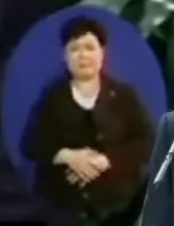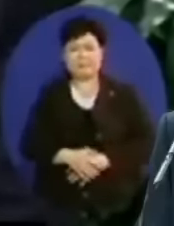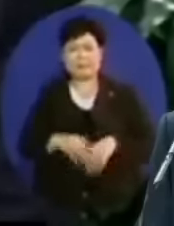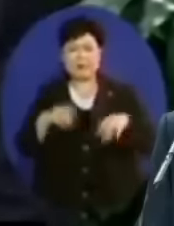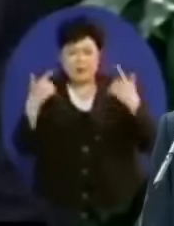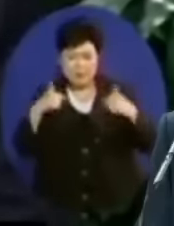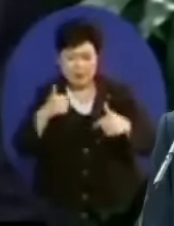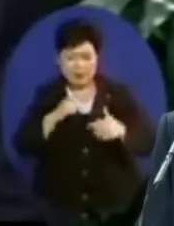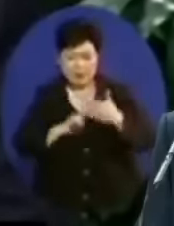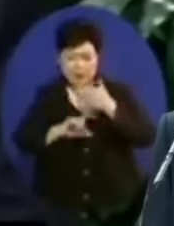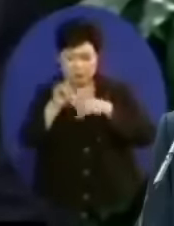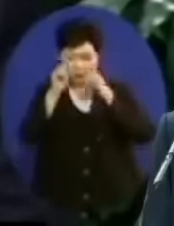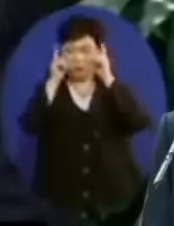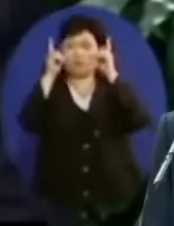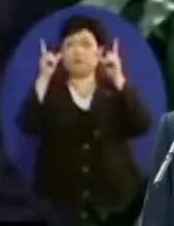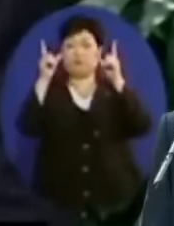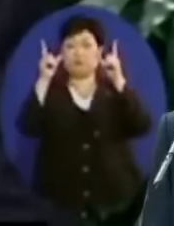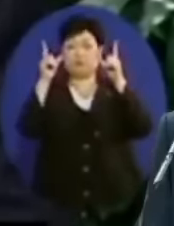매일 아침 일어나서